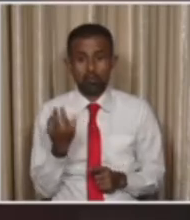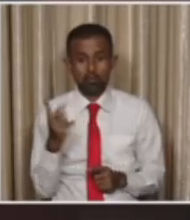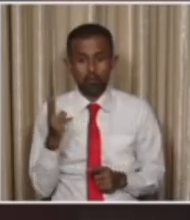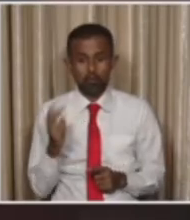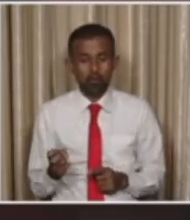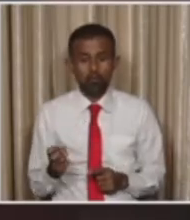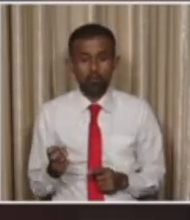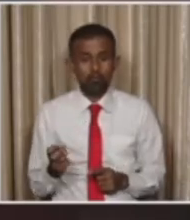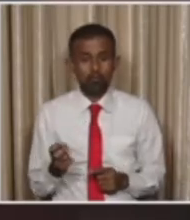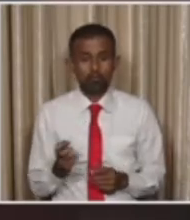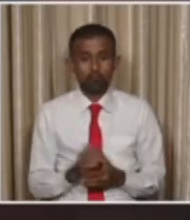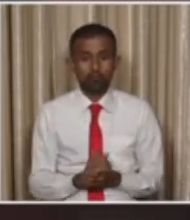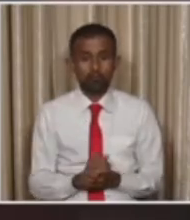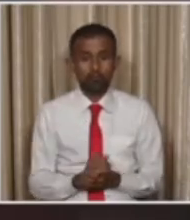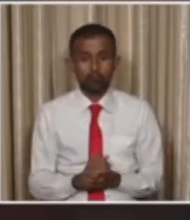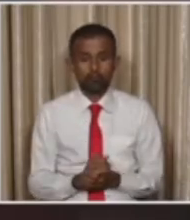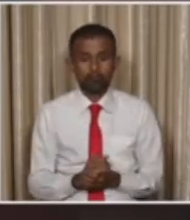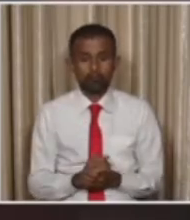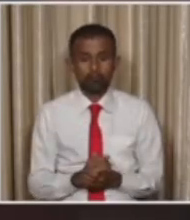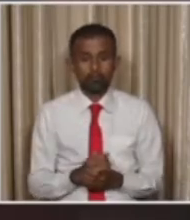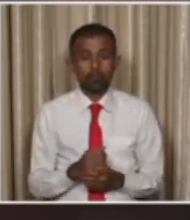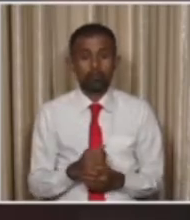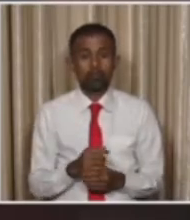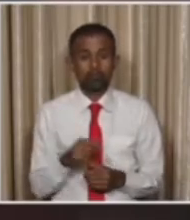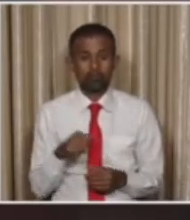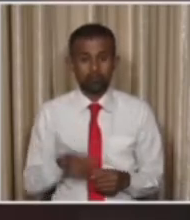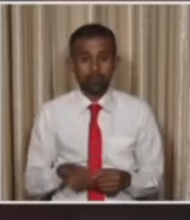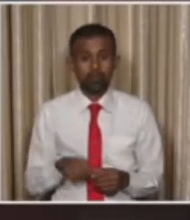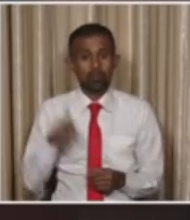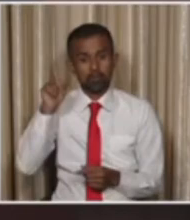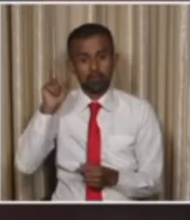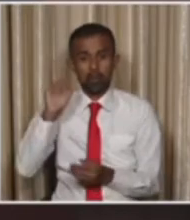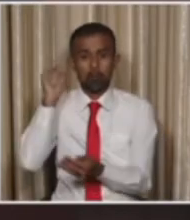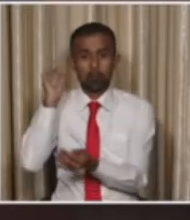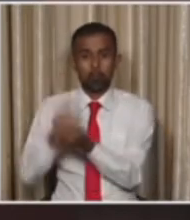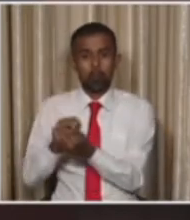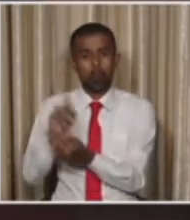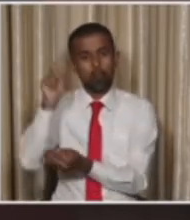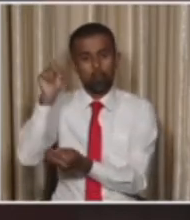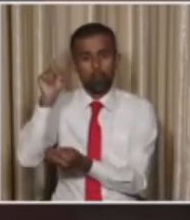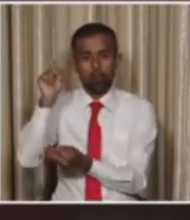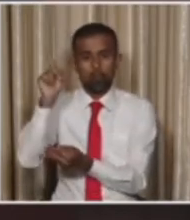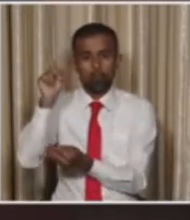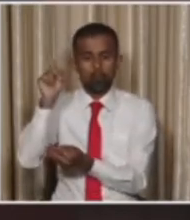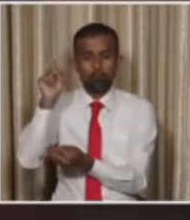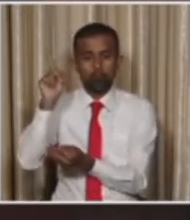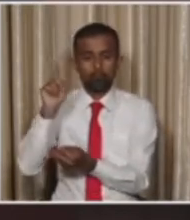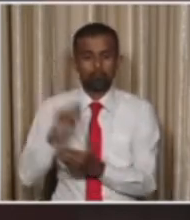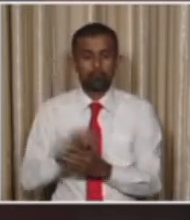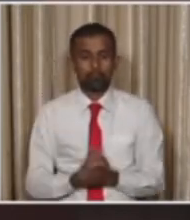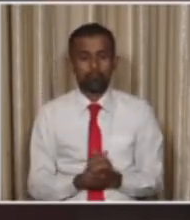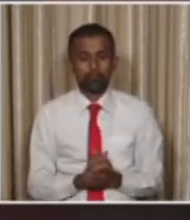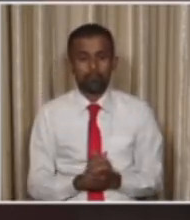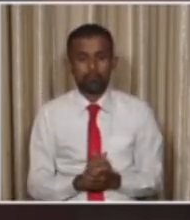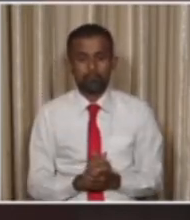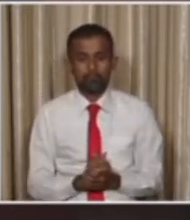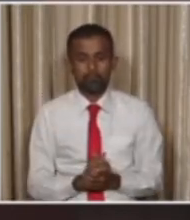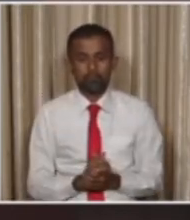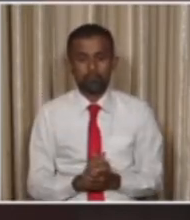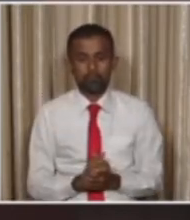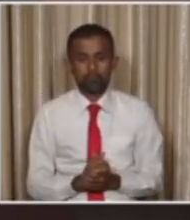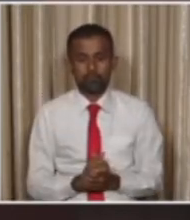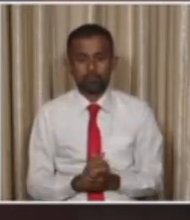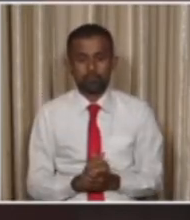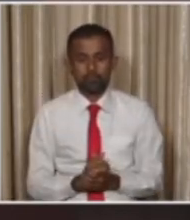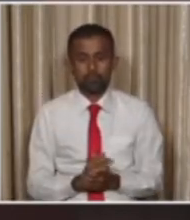වෙන කිනා හම්බුනේ. ගෑන් දරතුමා. ඒවා එහෙ ඩිපොසිට් කරලා එහෙ තැන්පත් කරලා එන්නේ.